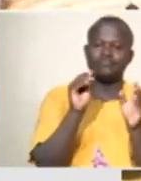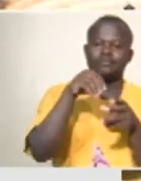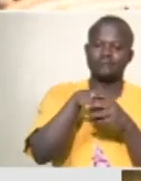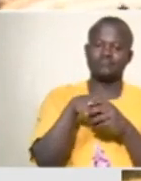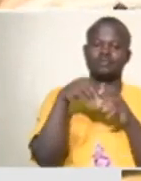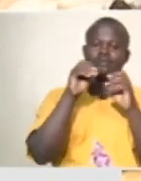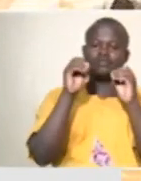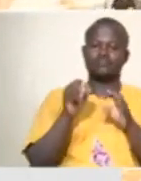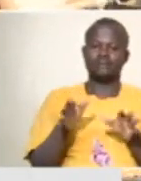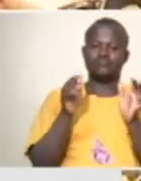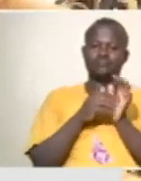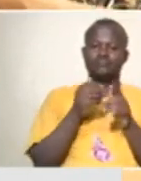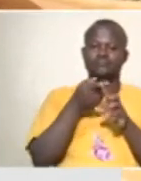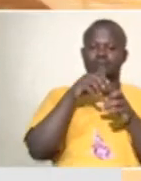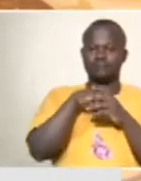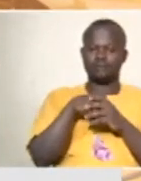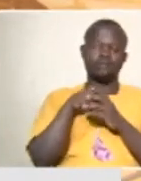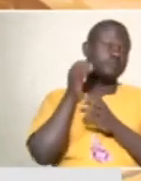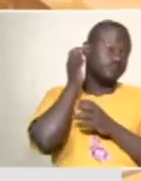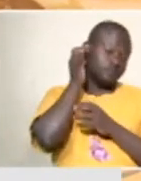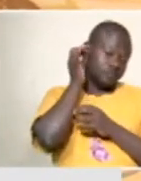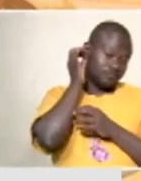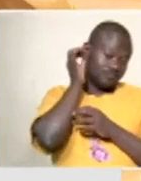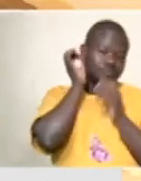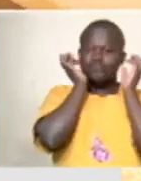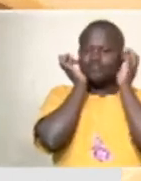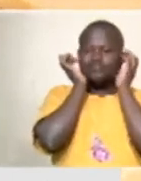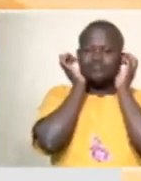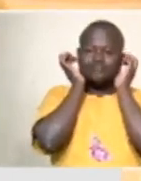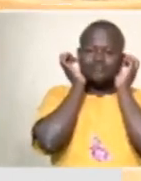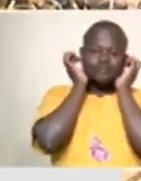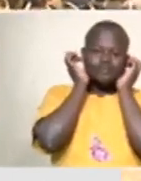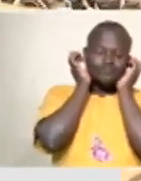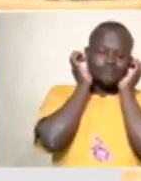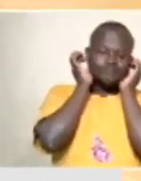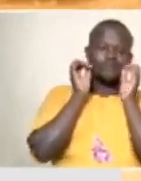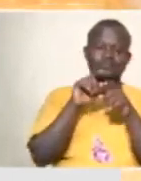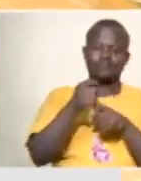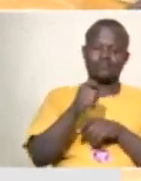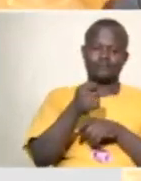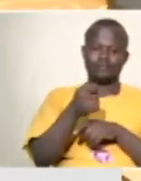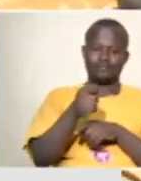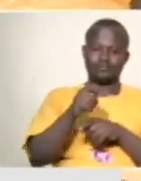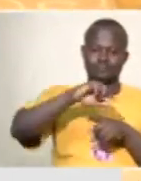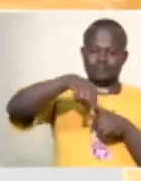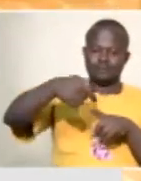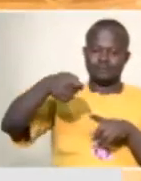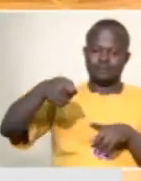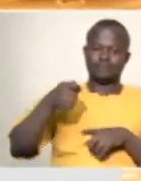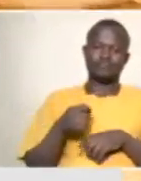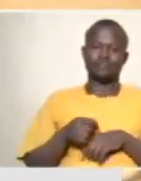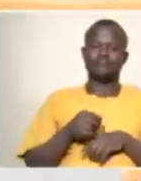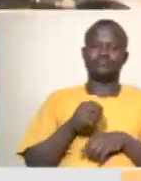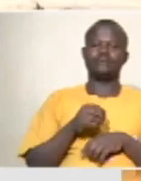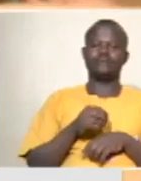muri biro tugavanamo amaherena tugakuramo amaprotecre haya tugakuramo